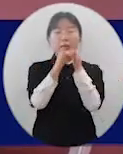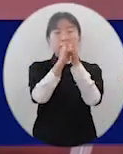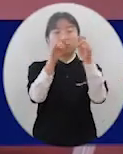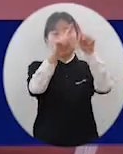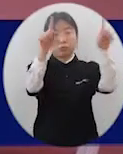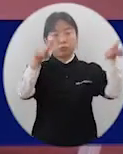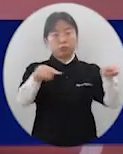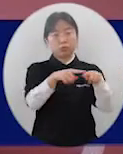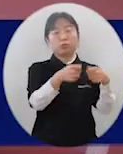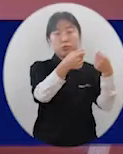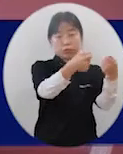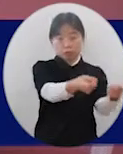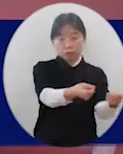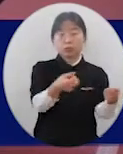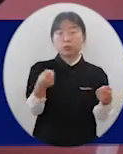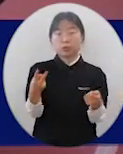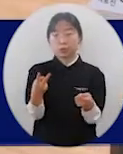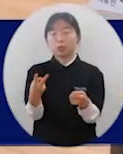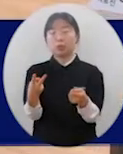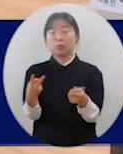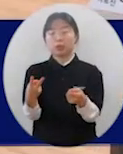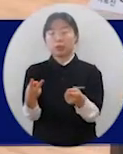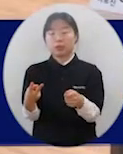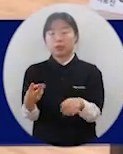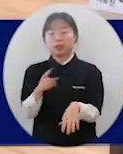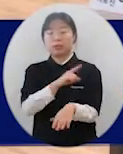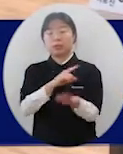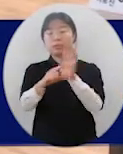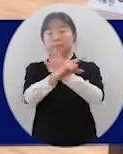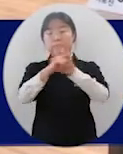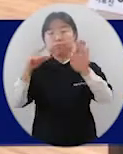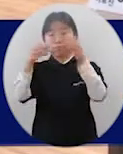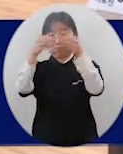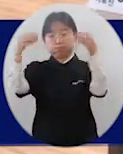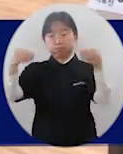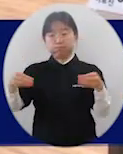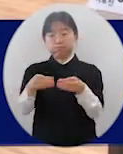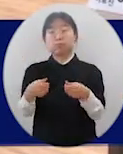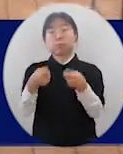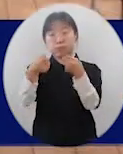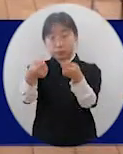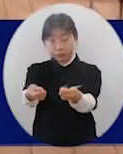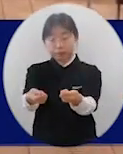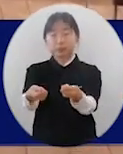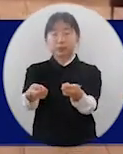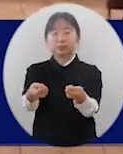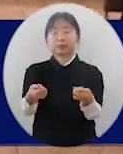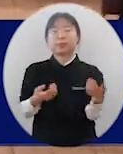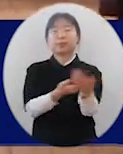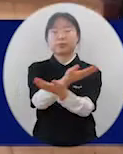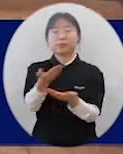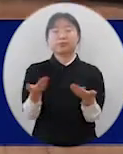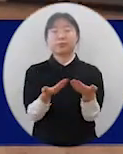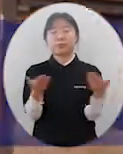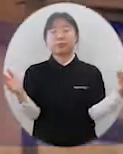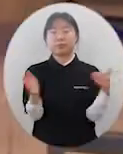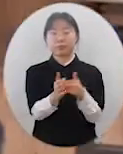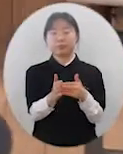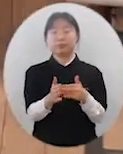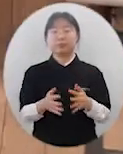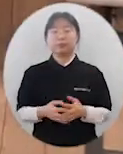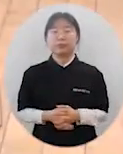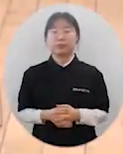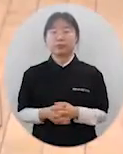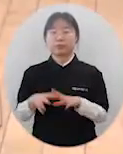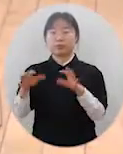표창장을 전달하고 우수 후원단체에 대한 현판 증정식을 함께 진행하며 감사의 마음을 전했습니다.